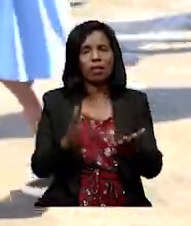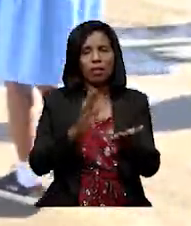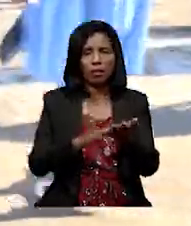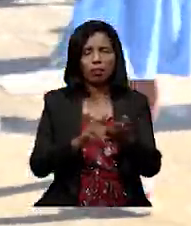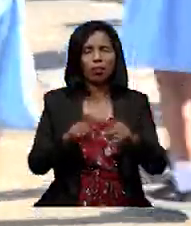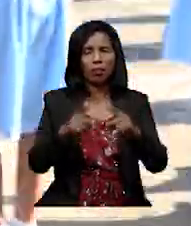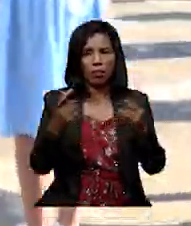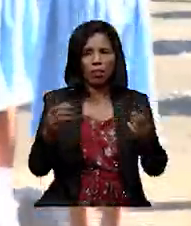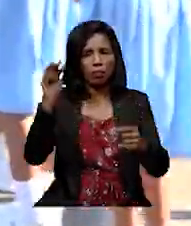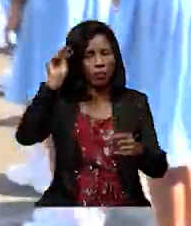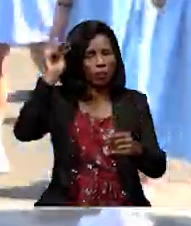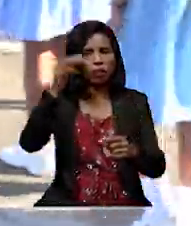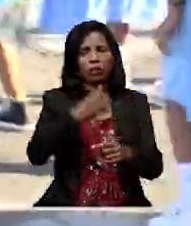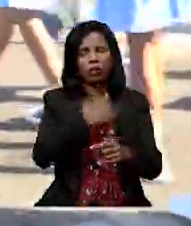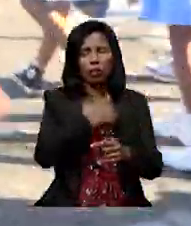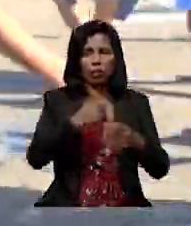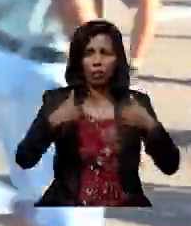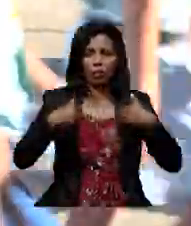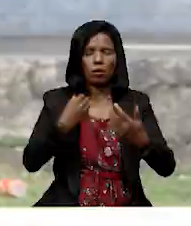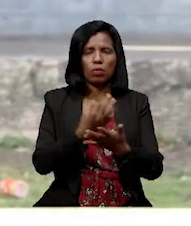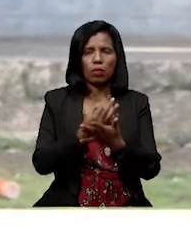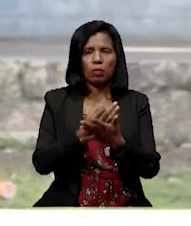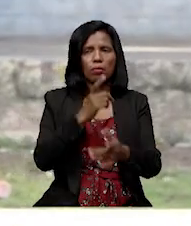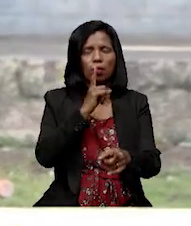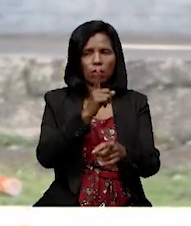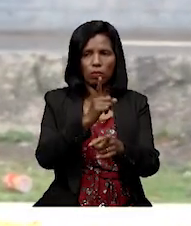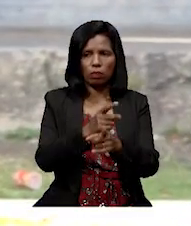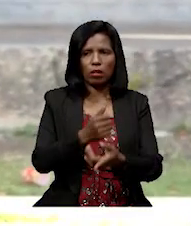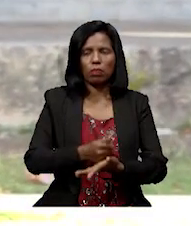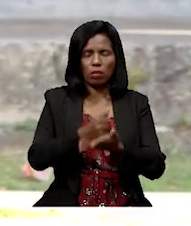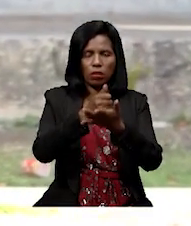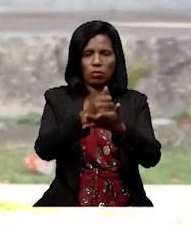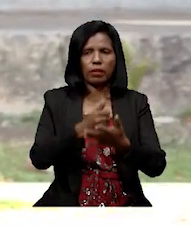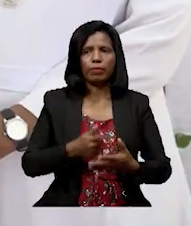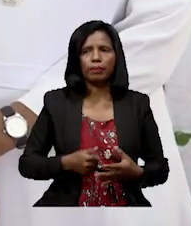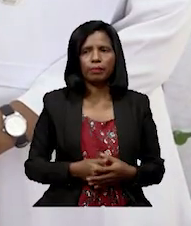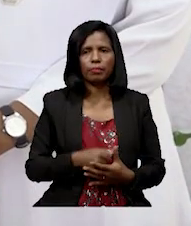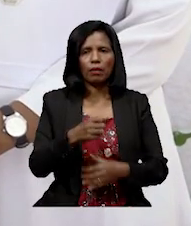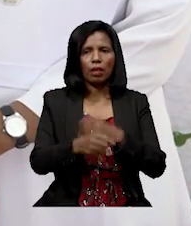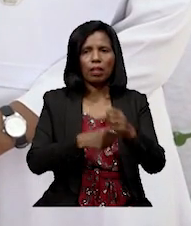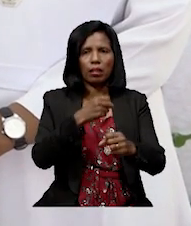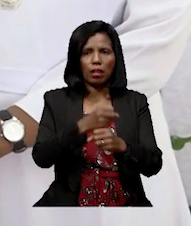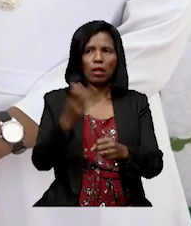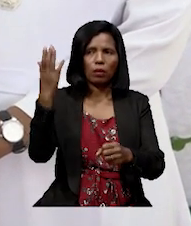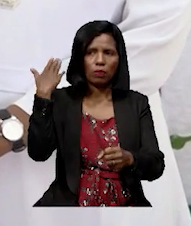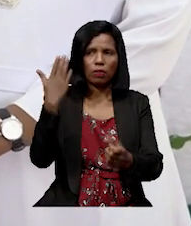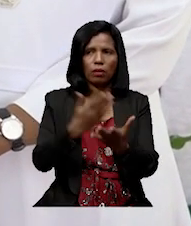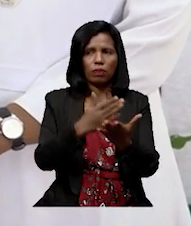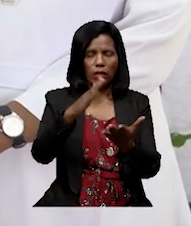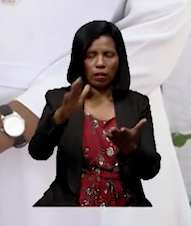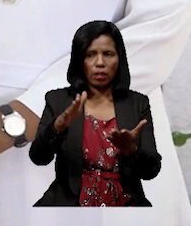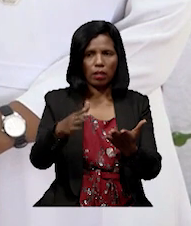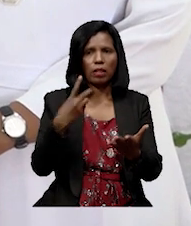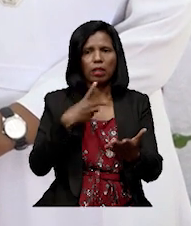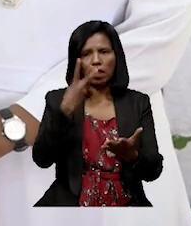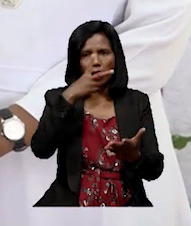loron ministério sidau kiha orçamento fixo, hodi responde ba assunto ne. Tinang kotuk halau na be distribusang intah retok